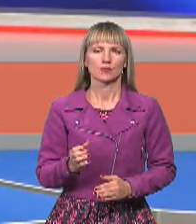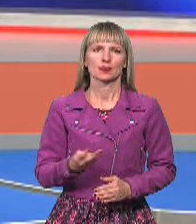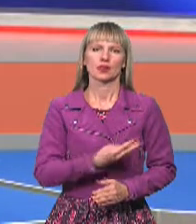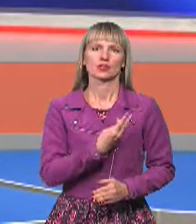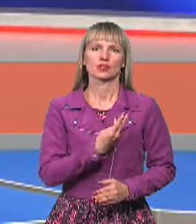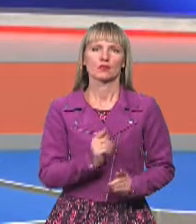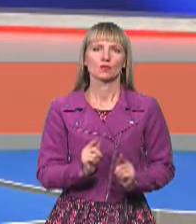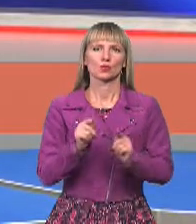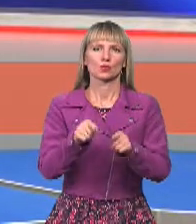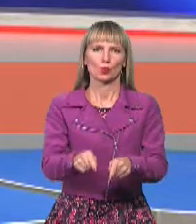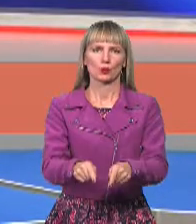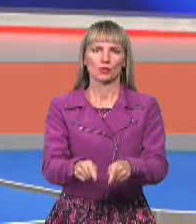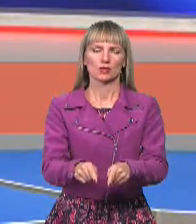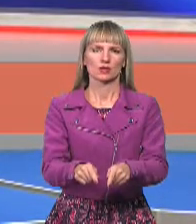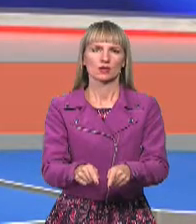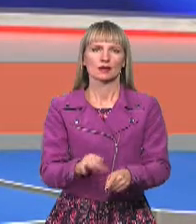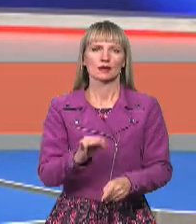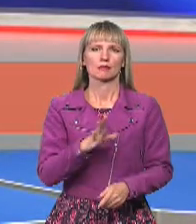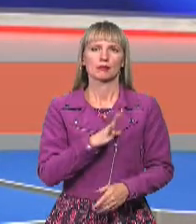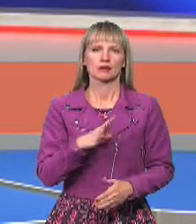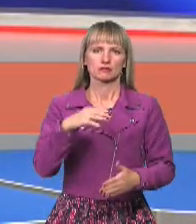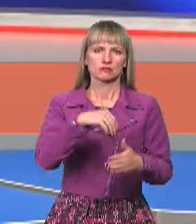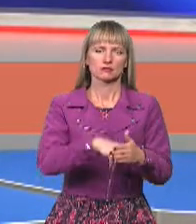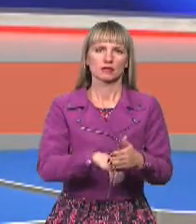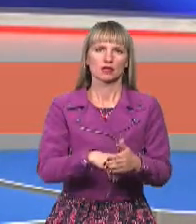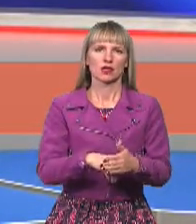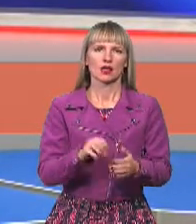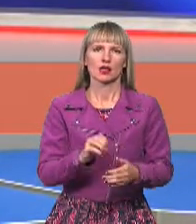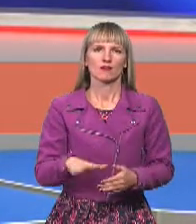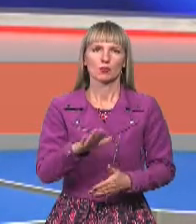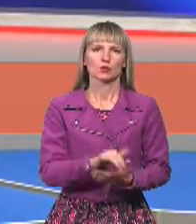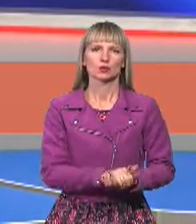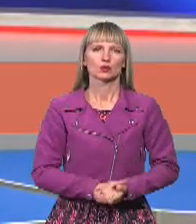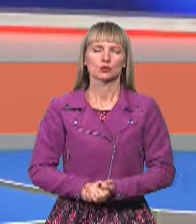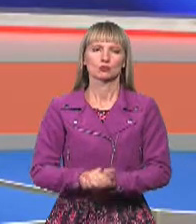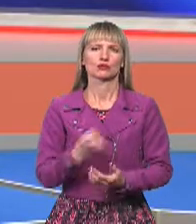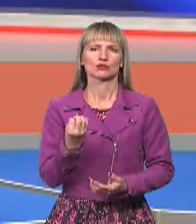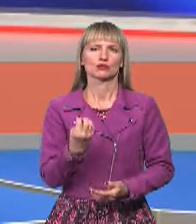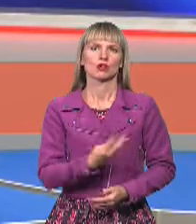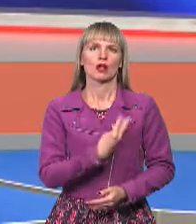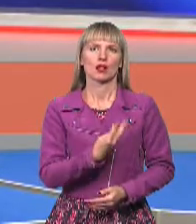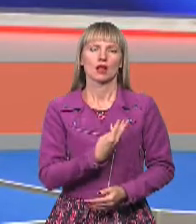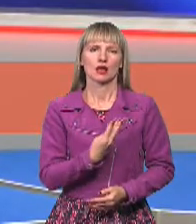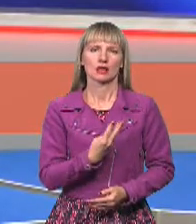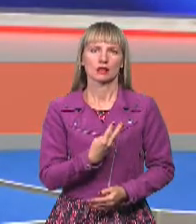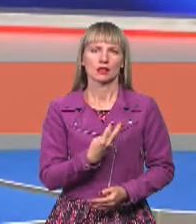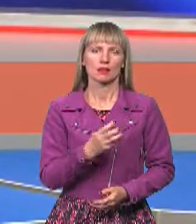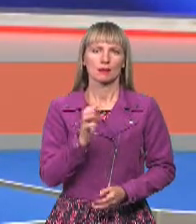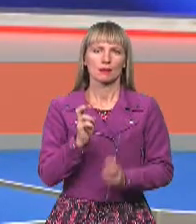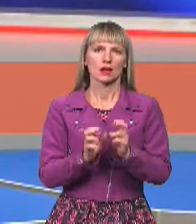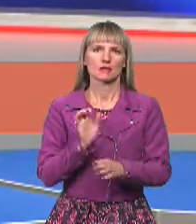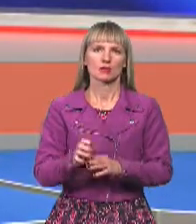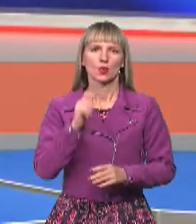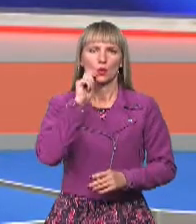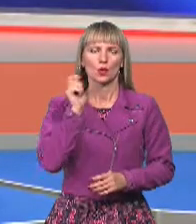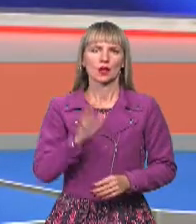намерениями вступить и быть членом Европейского Союза, но и намерениями операторов рынка